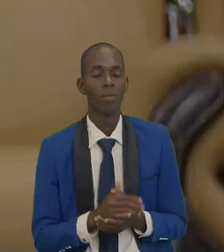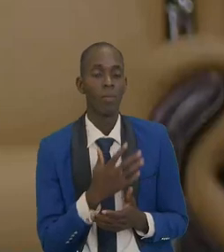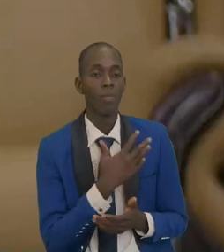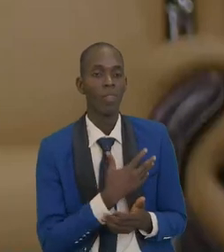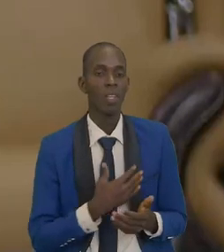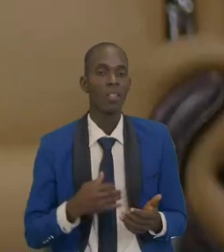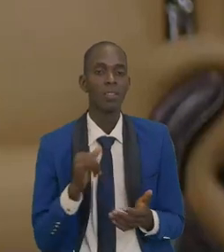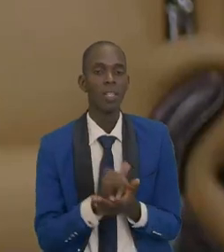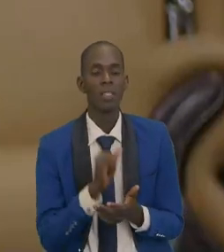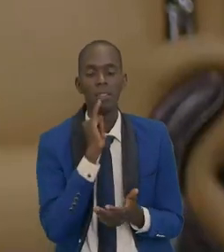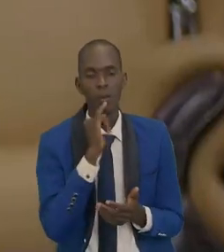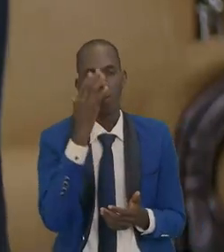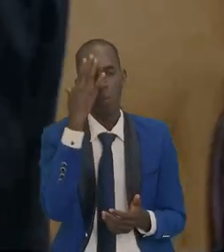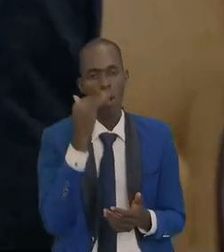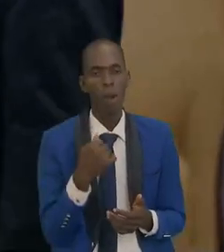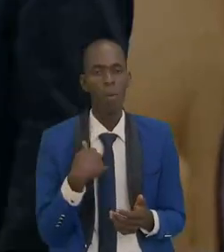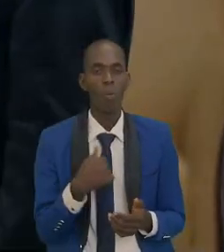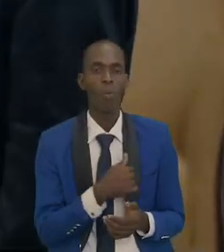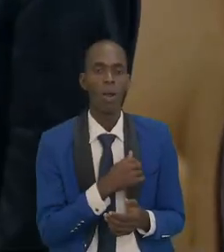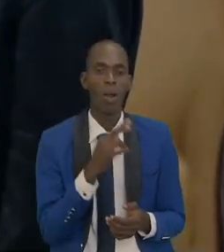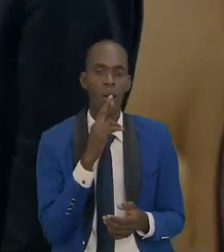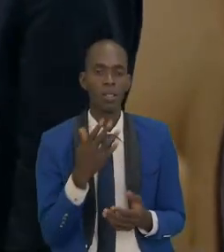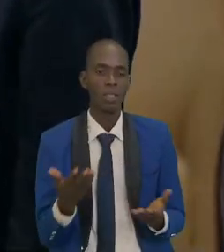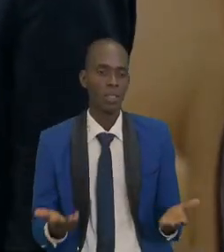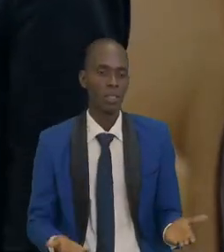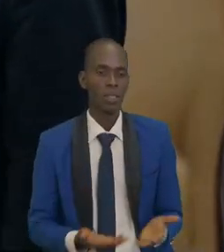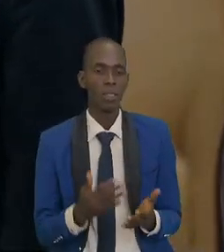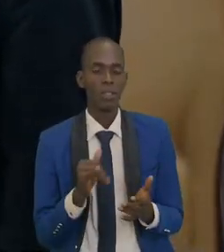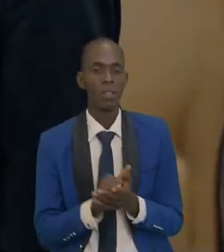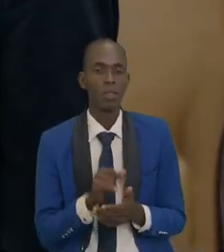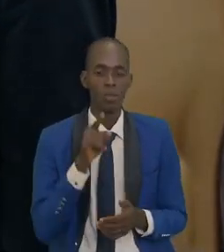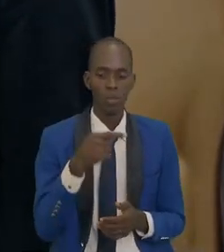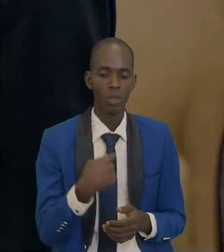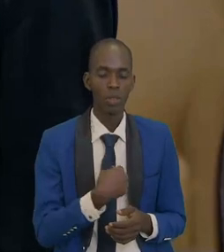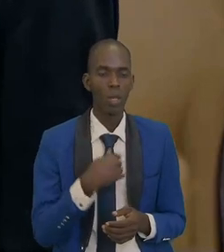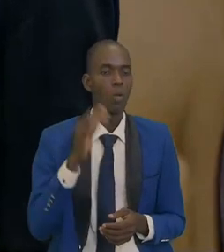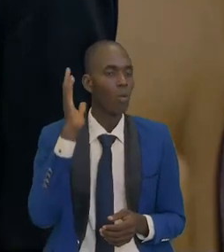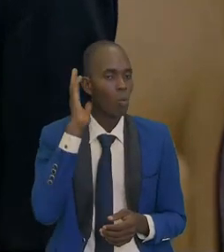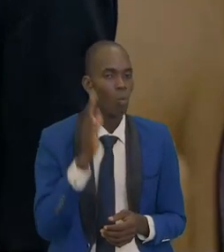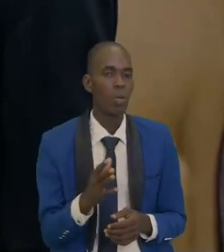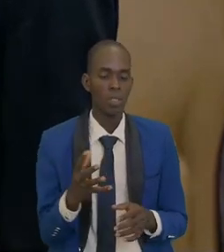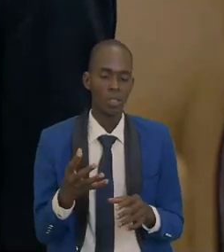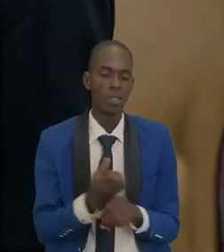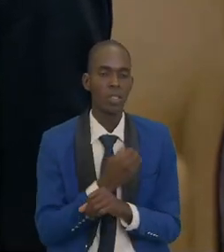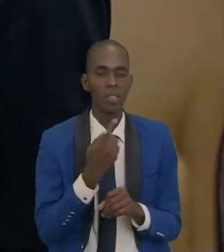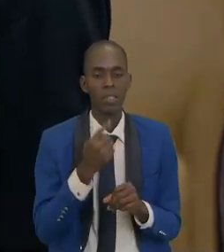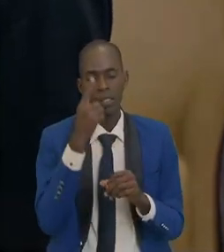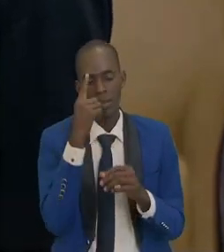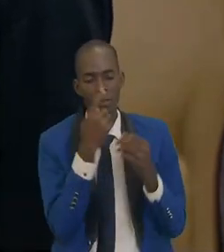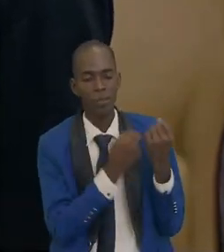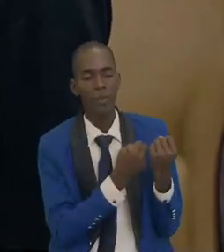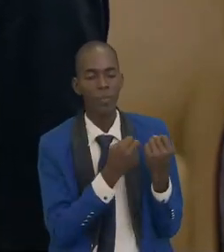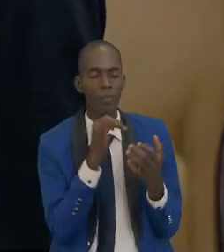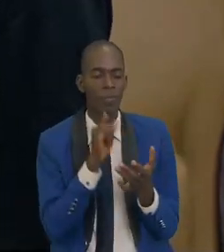Et c'est pourquoi nous sommes là. Pour que vous et moi, nous puissions obtenir la foi. La